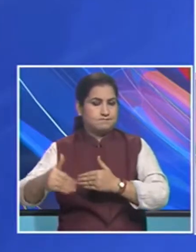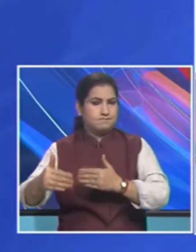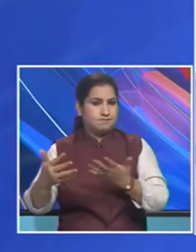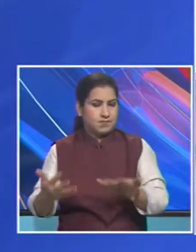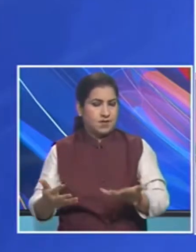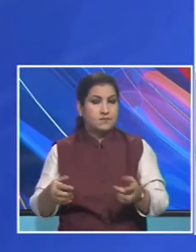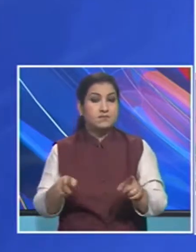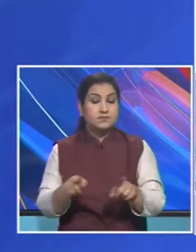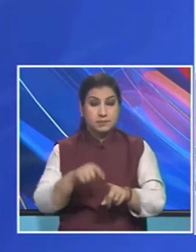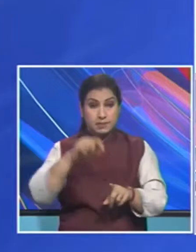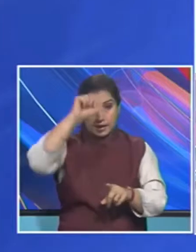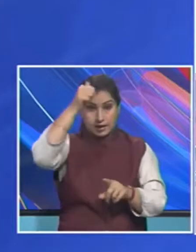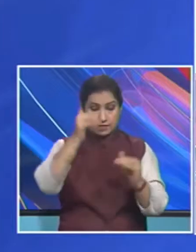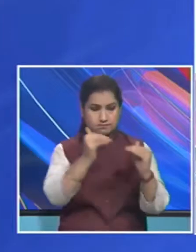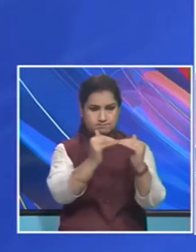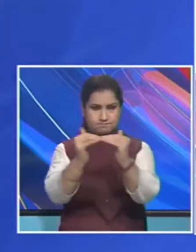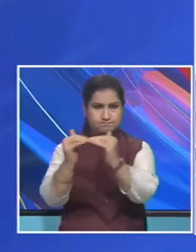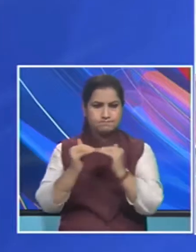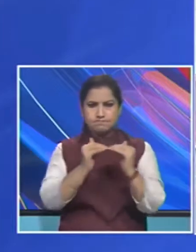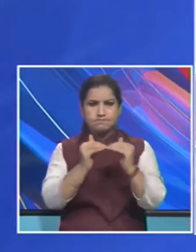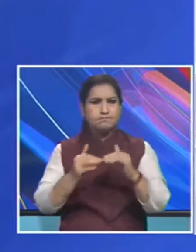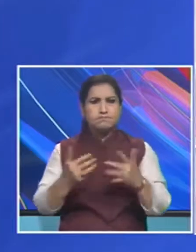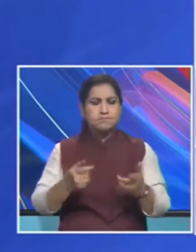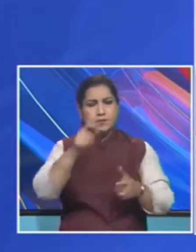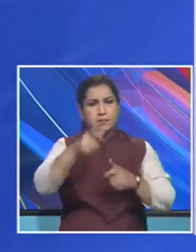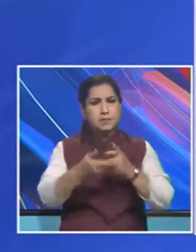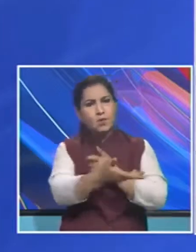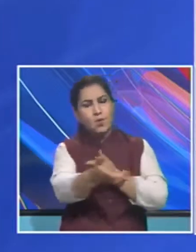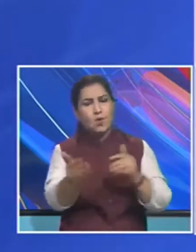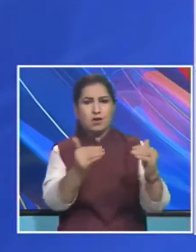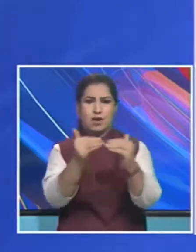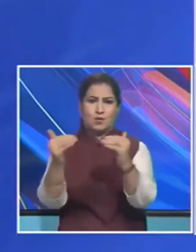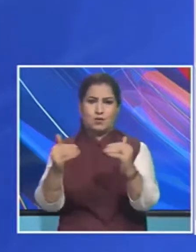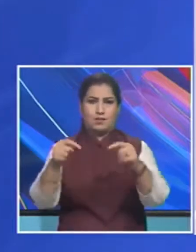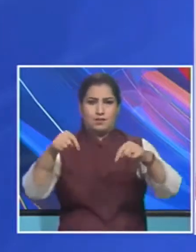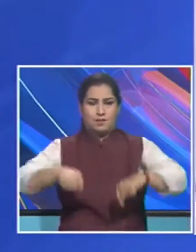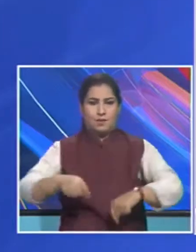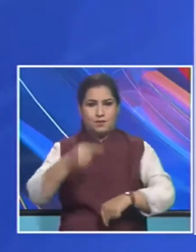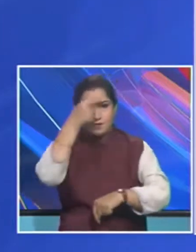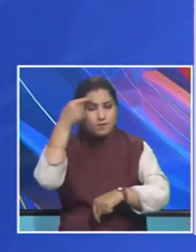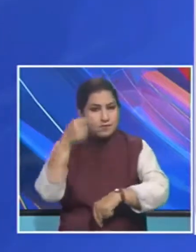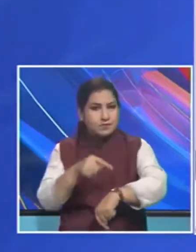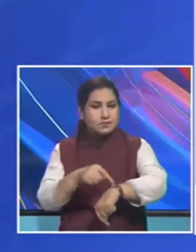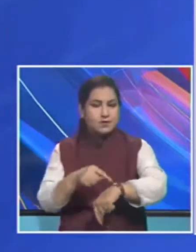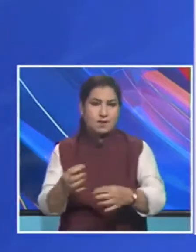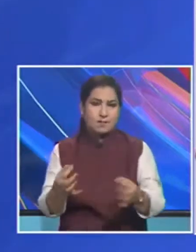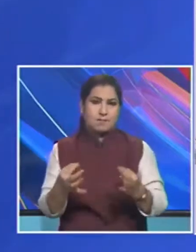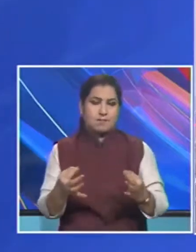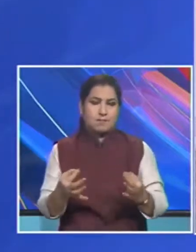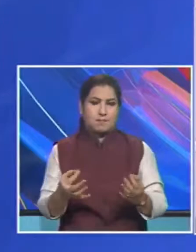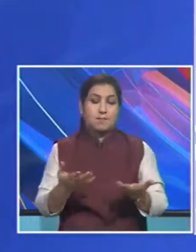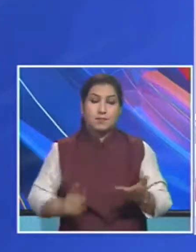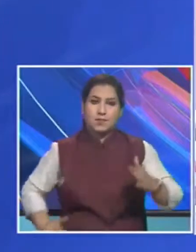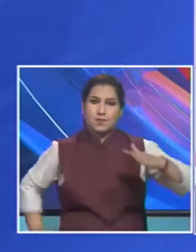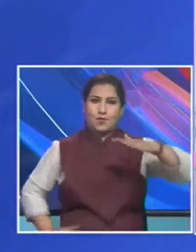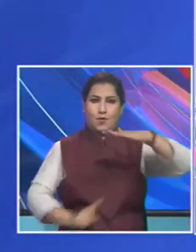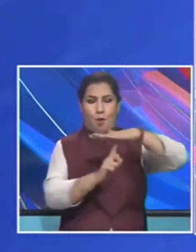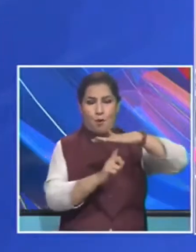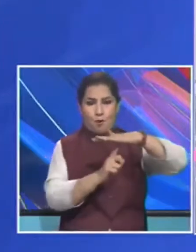भारतीय लोकतंत्र के लिए एक बेहद शानदार दिन, जहां सर्वोच्च